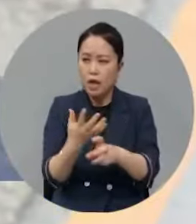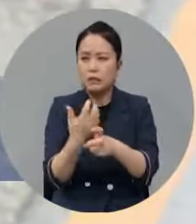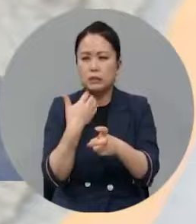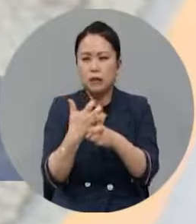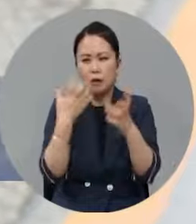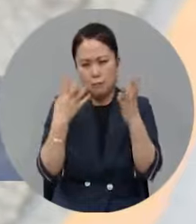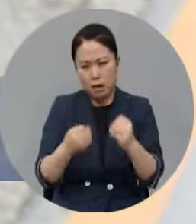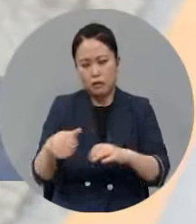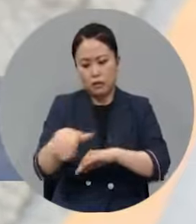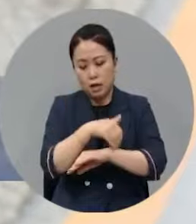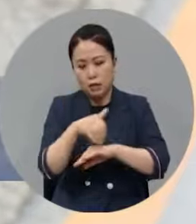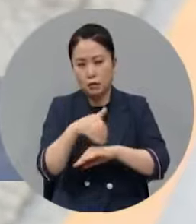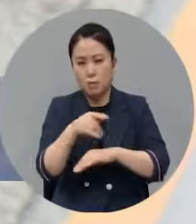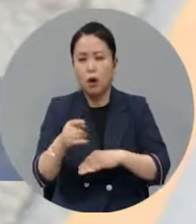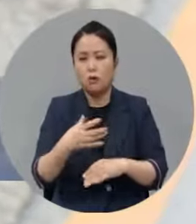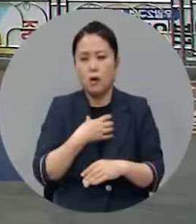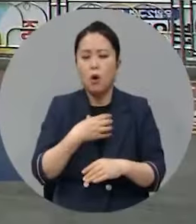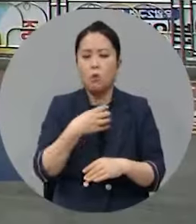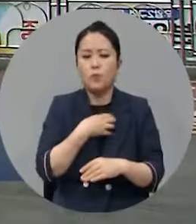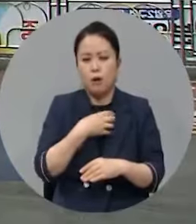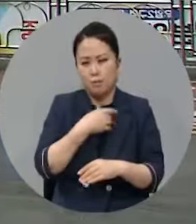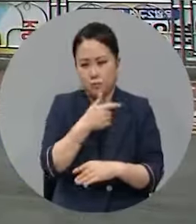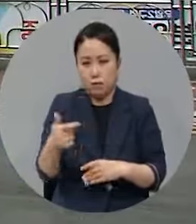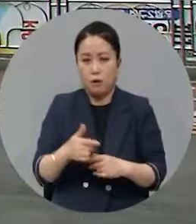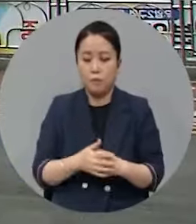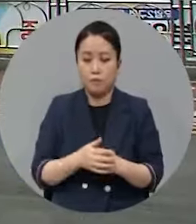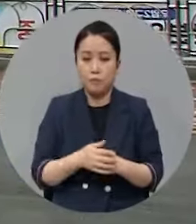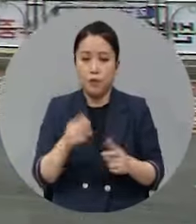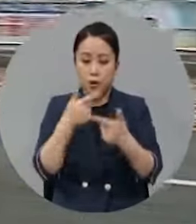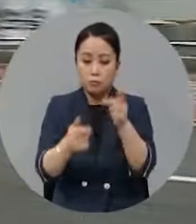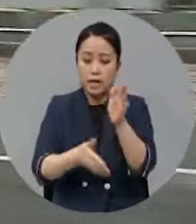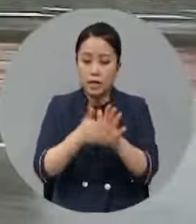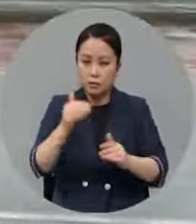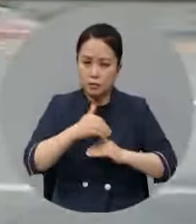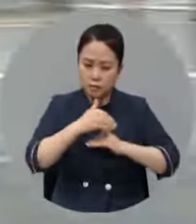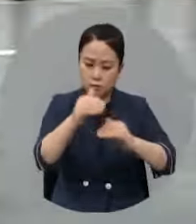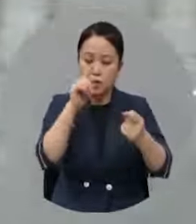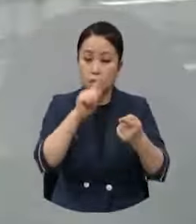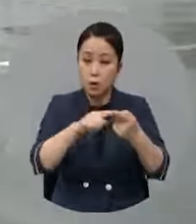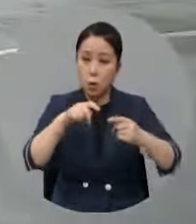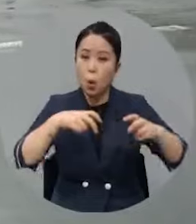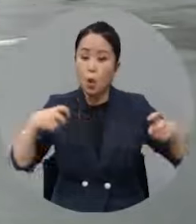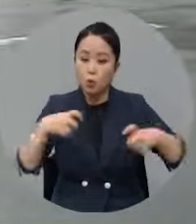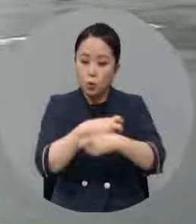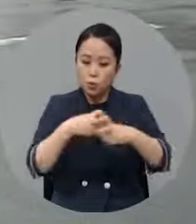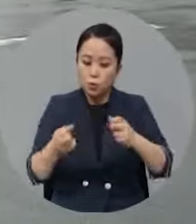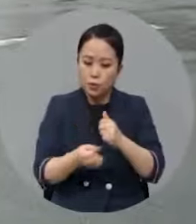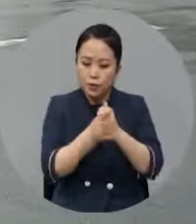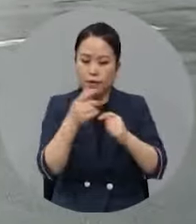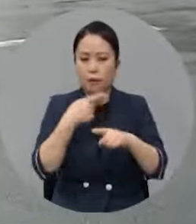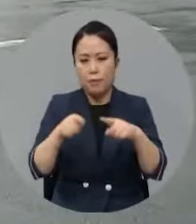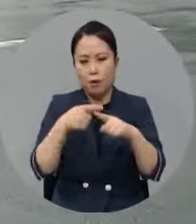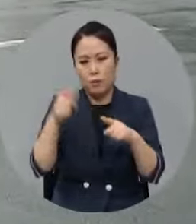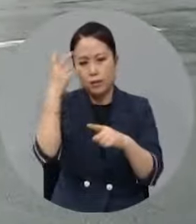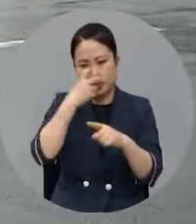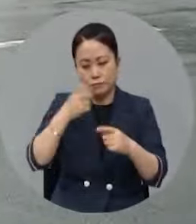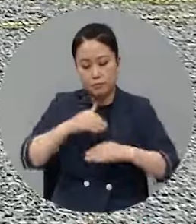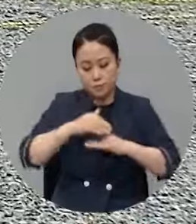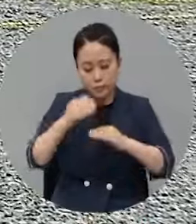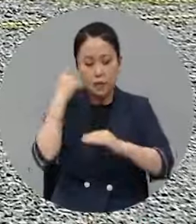위험에 무방비 노출될 것입니다. 부산시는 절차대로 교통 영향평가 심의를 진행한다는